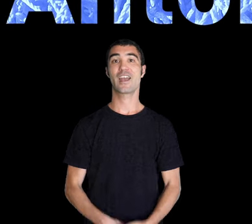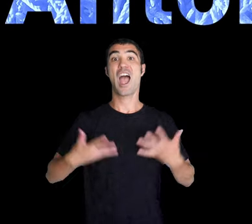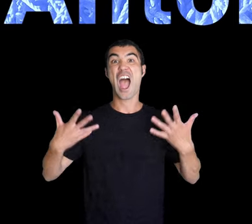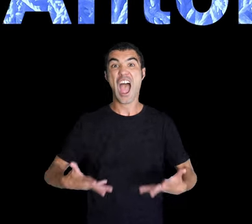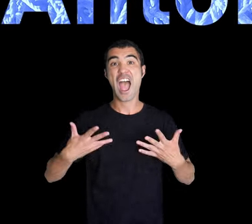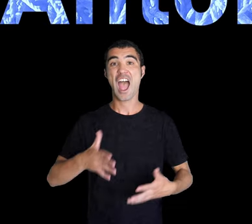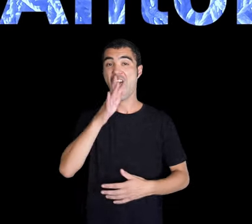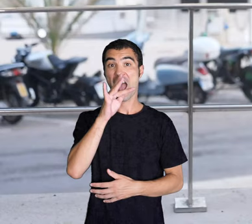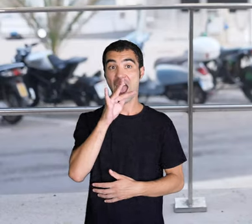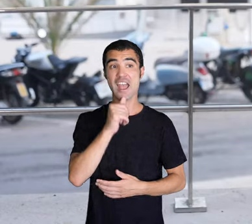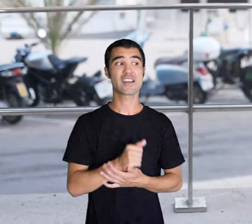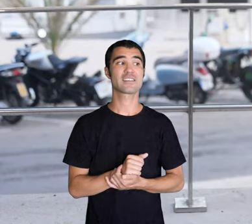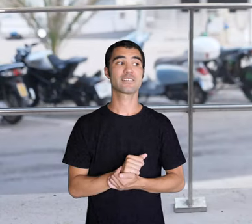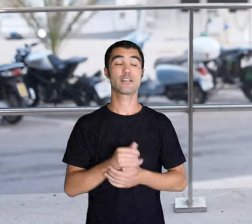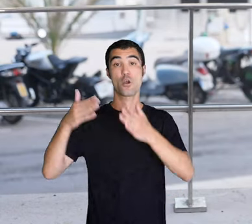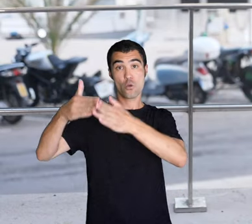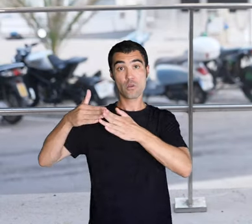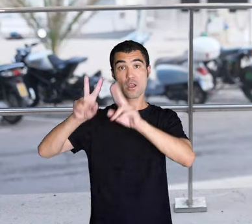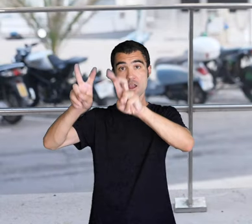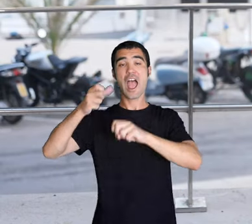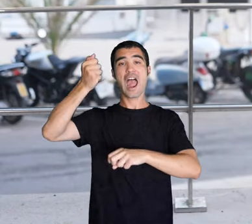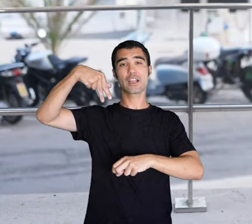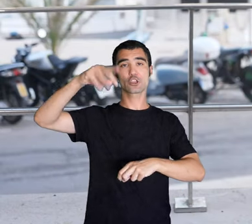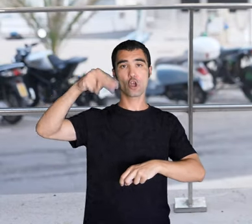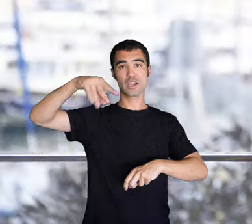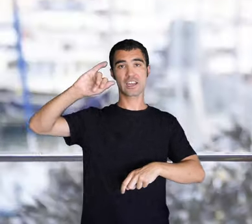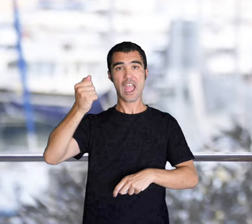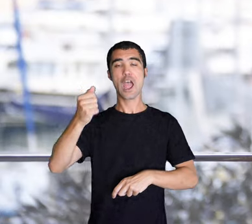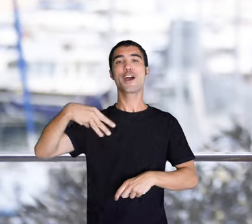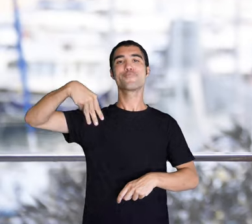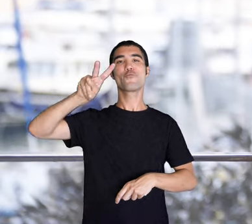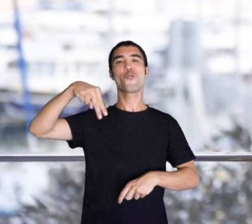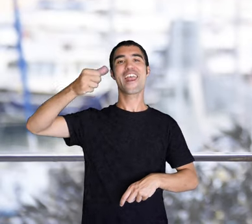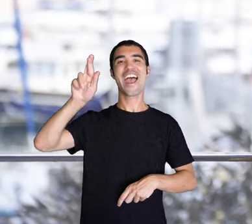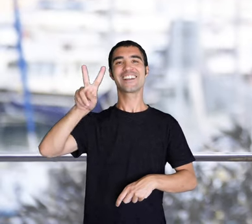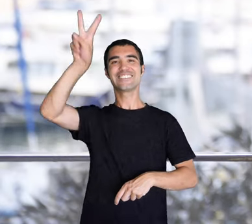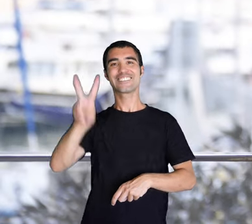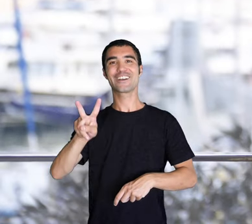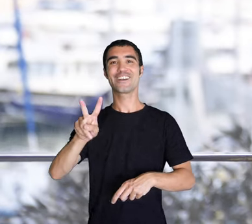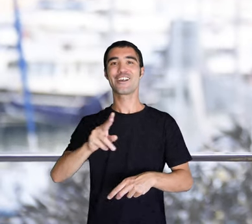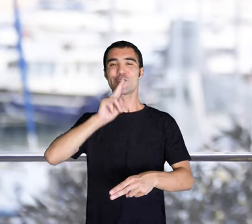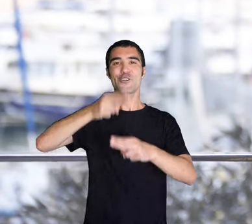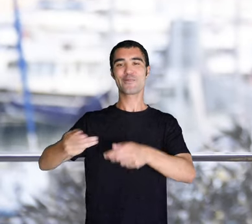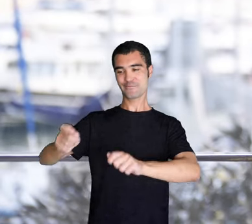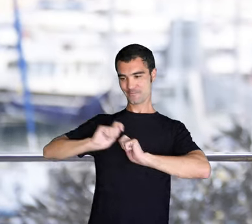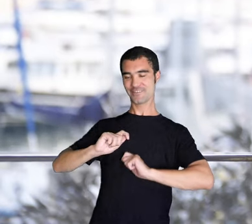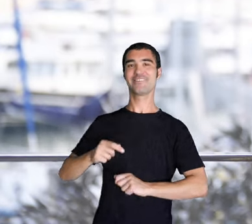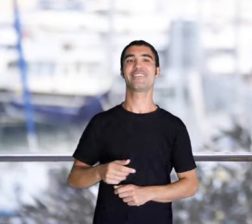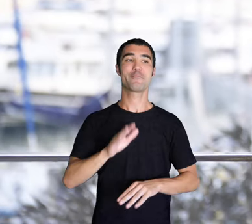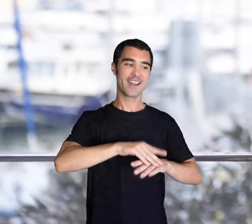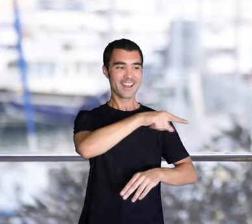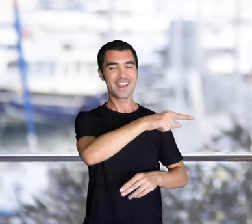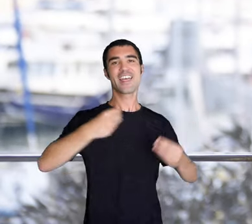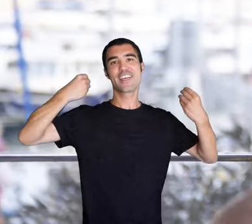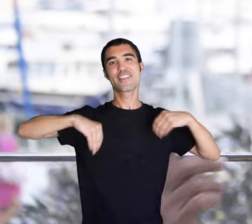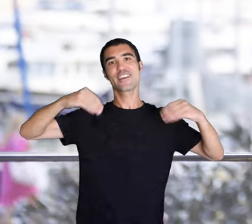Ara una, sí. La barca nom Antònia Monà, segona. Dur-me un home, el meu home va dir que ell la disfrutaria però que